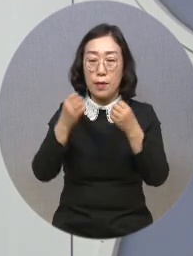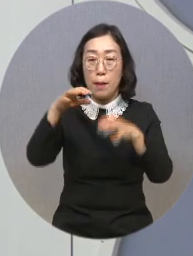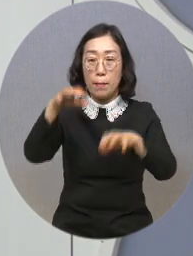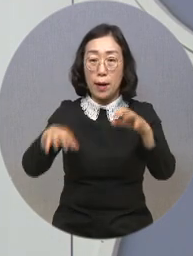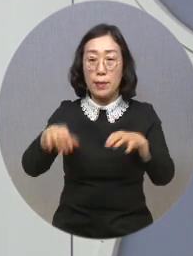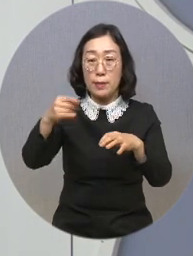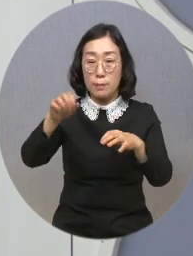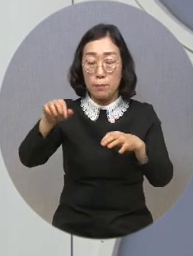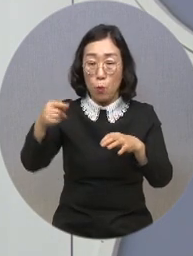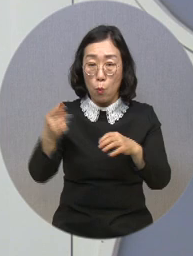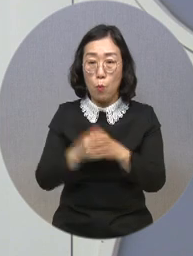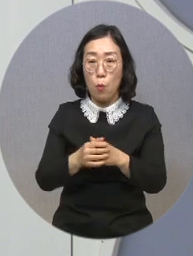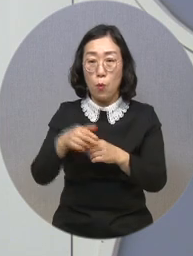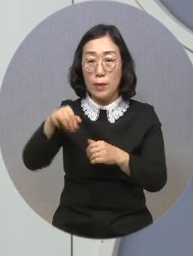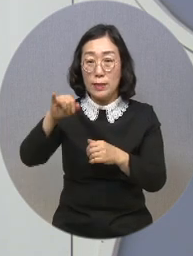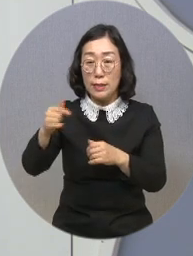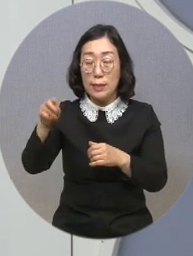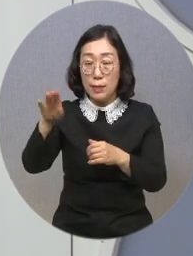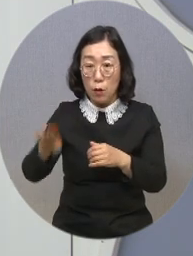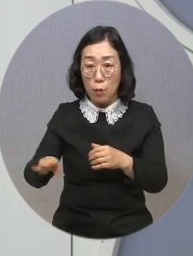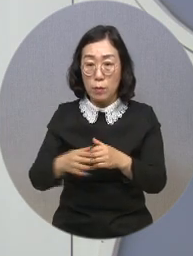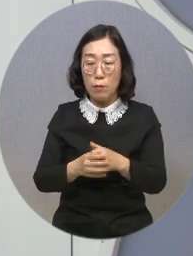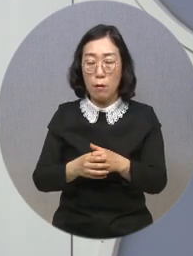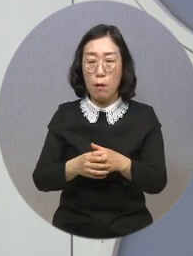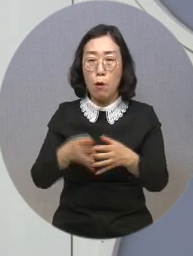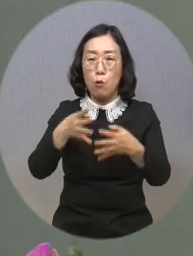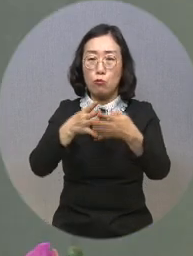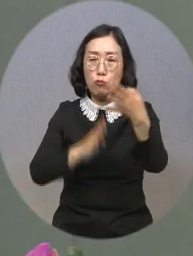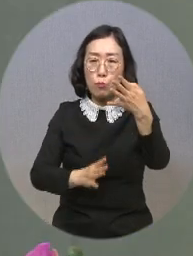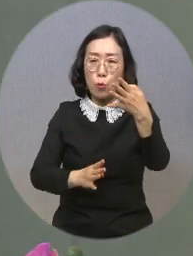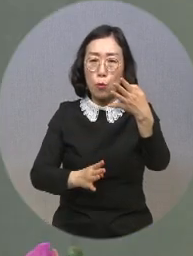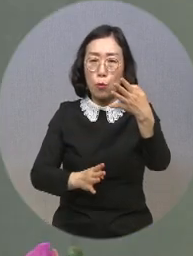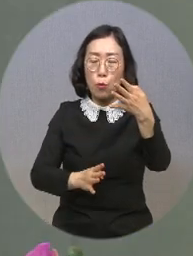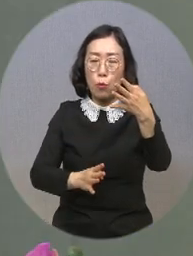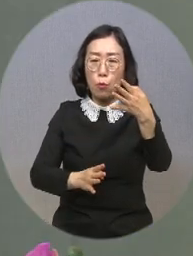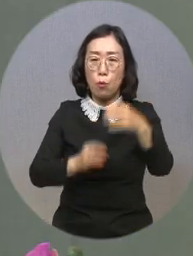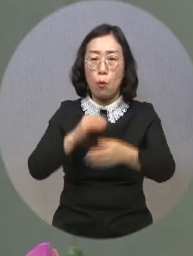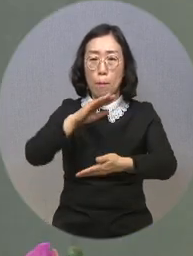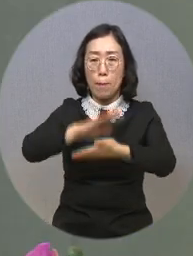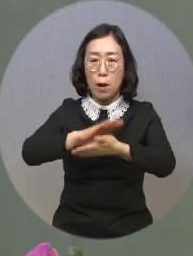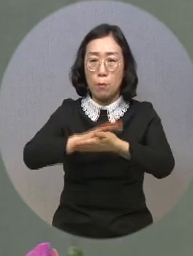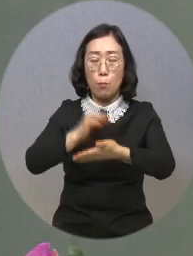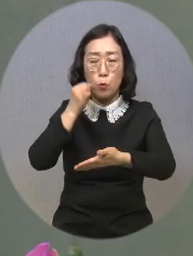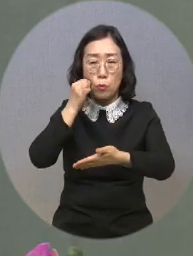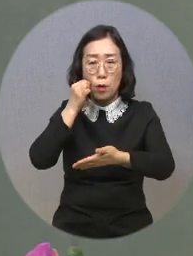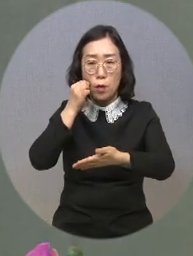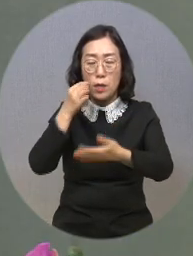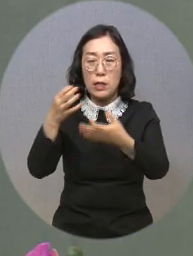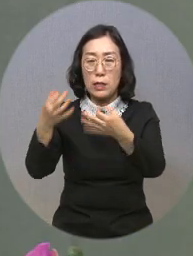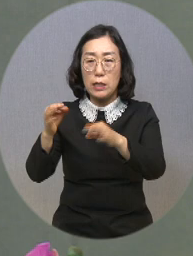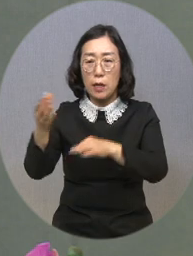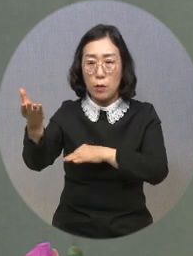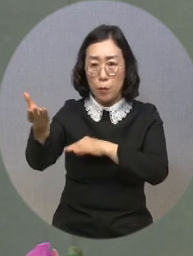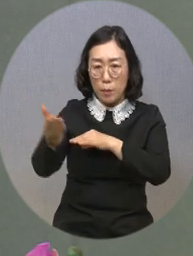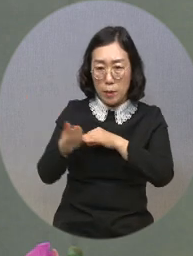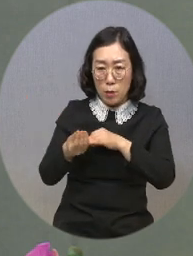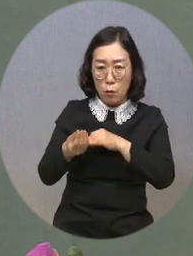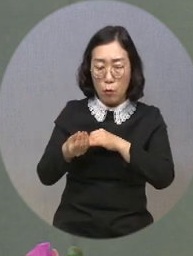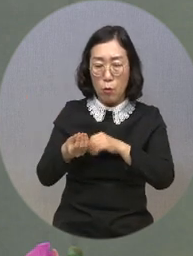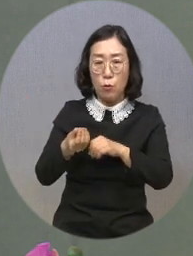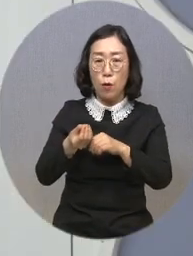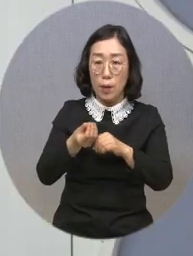신협이 금융기관인데도 불구하고 수표를 발행을 못하는 거예요. 아. 은행에서 수표를 빌려다가 손님이 오면 그걸 갖다